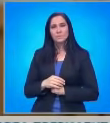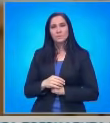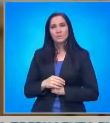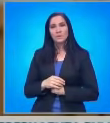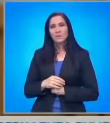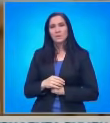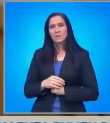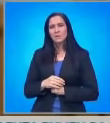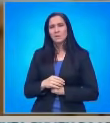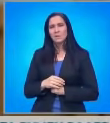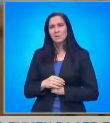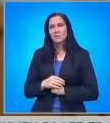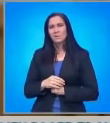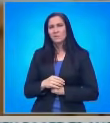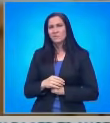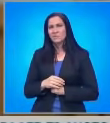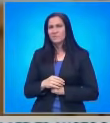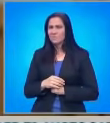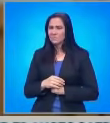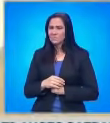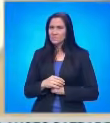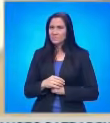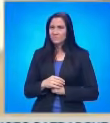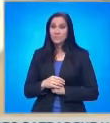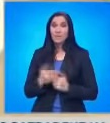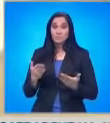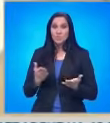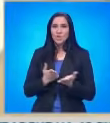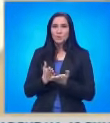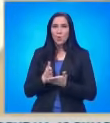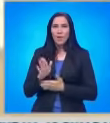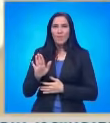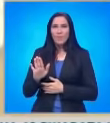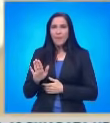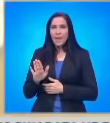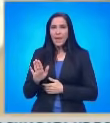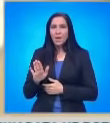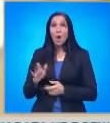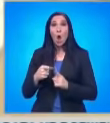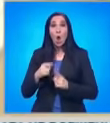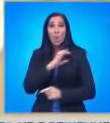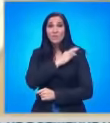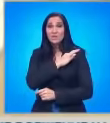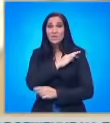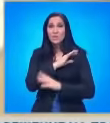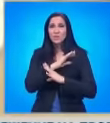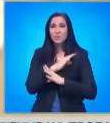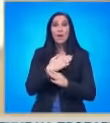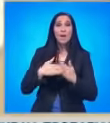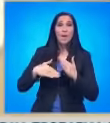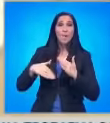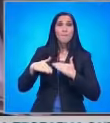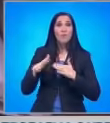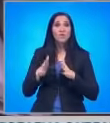Че според нея не COVID е проблем, че според нея от ваксините са умрали